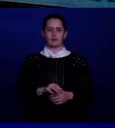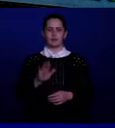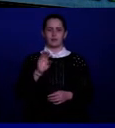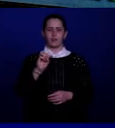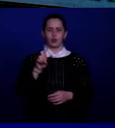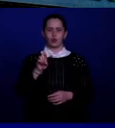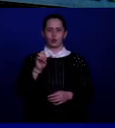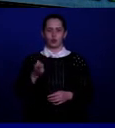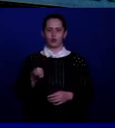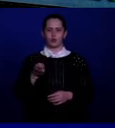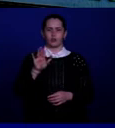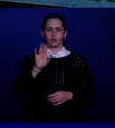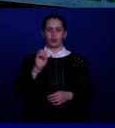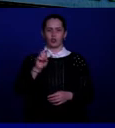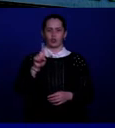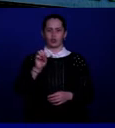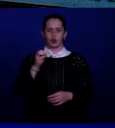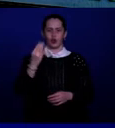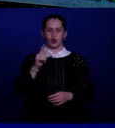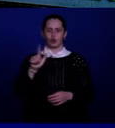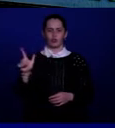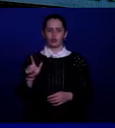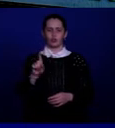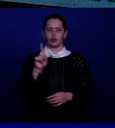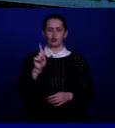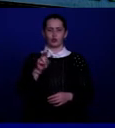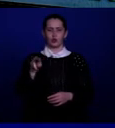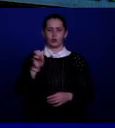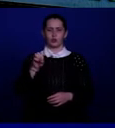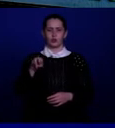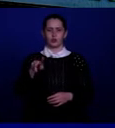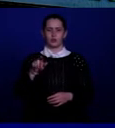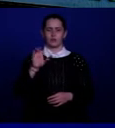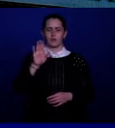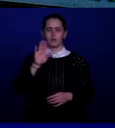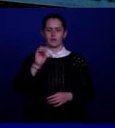Везет. Везешь. Что делать? Вести.